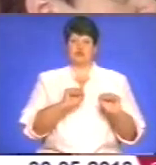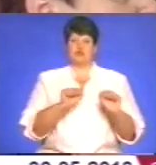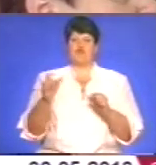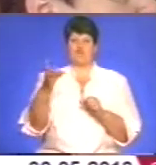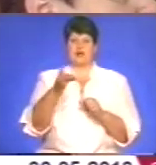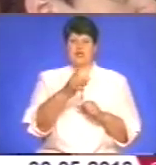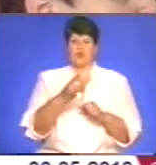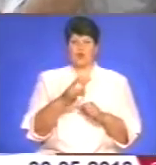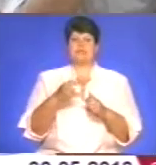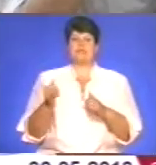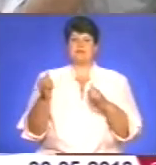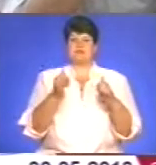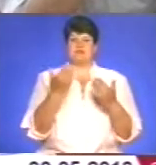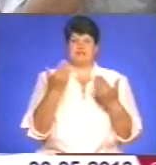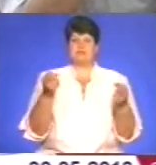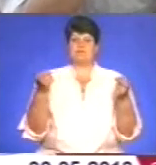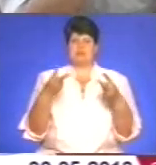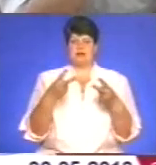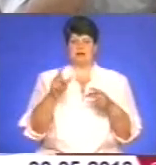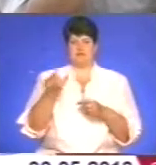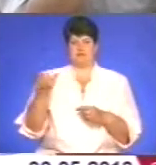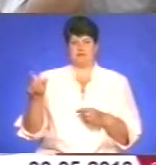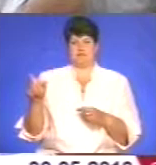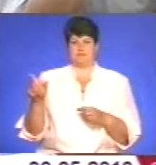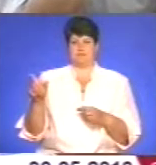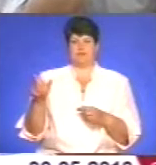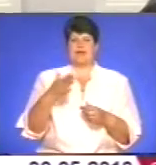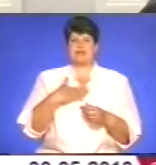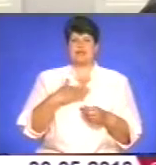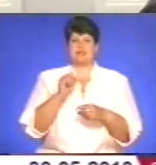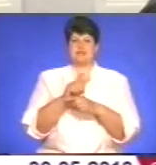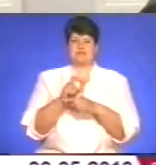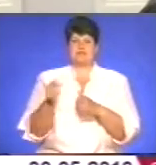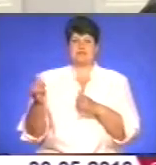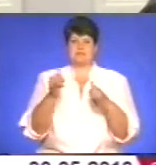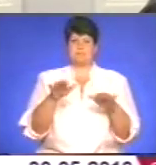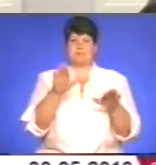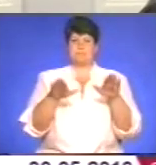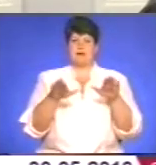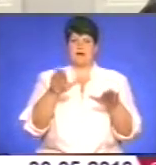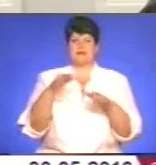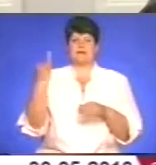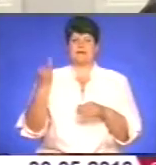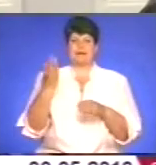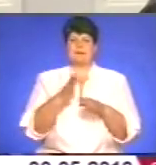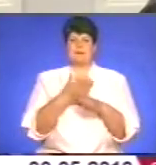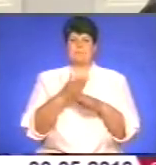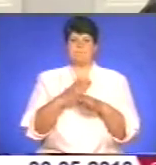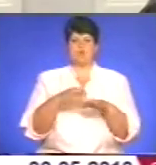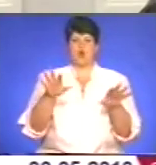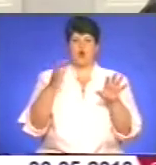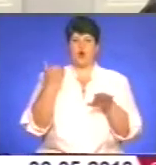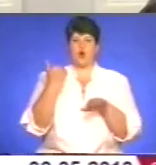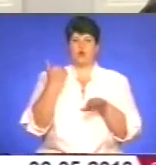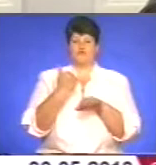та забезпечити їх відповідними спеціалістами. Наше завдання – забезпечити баланс інтересів між головними